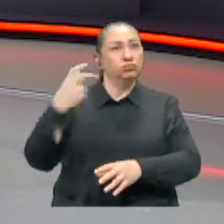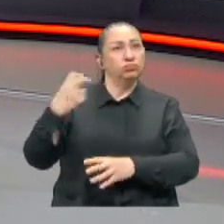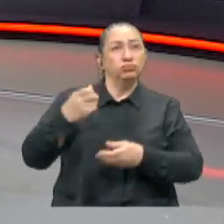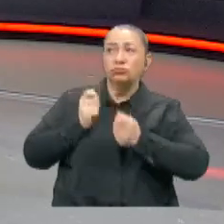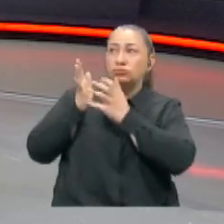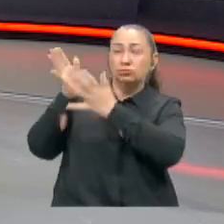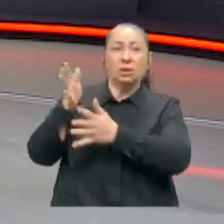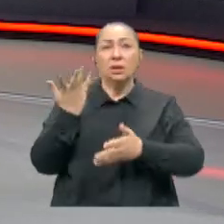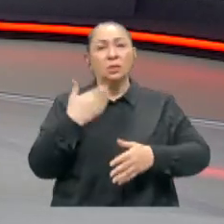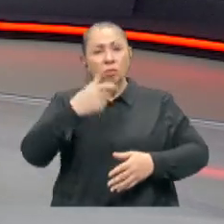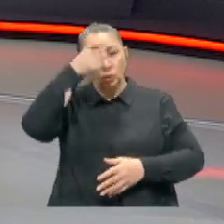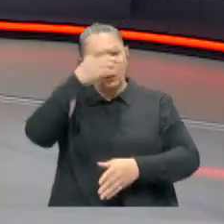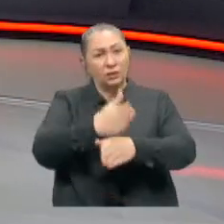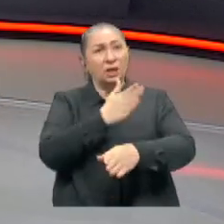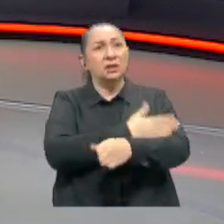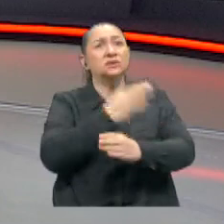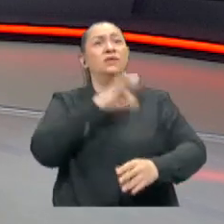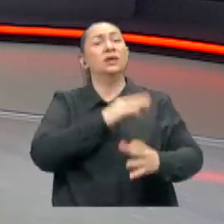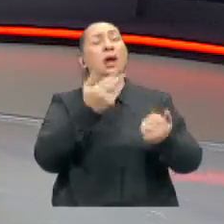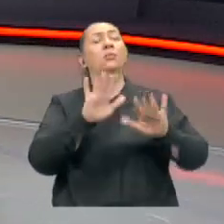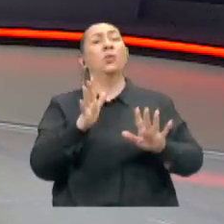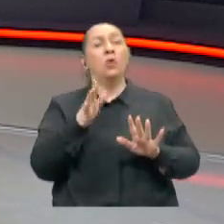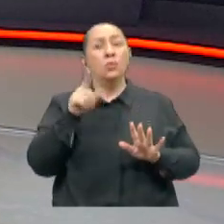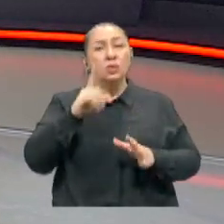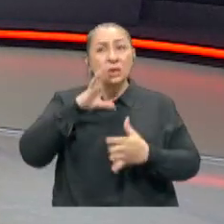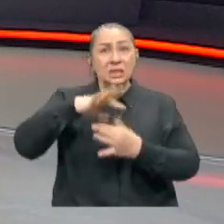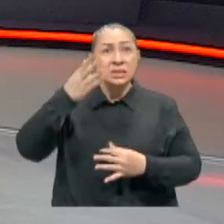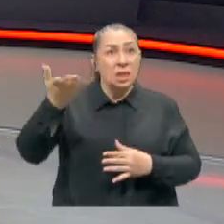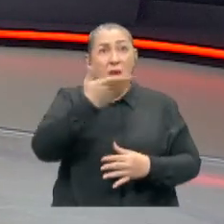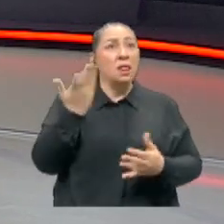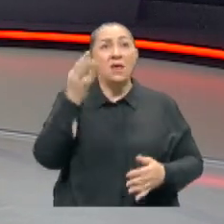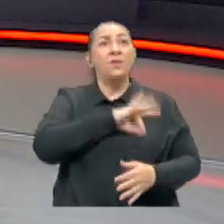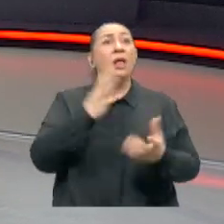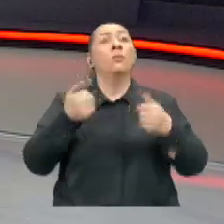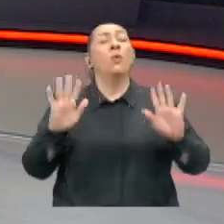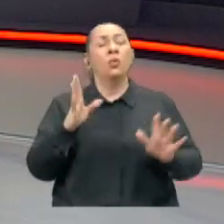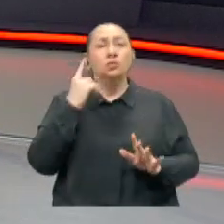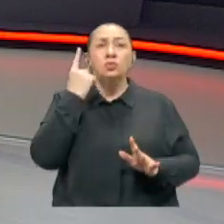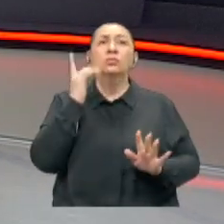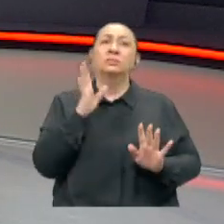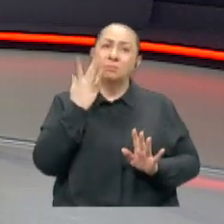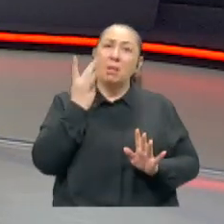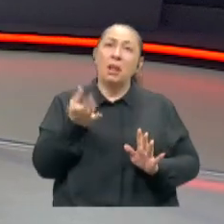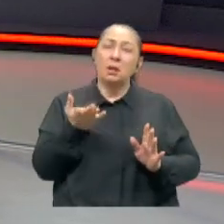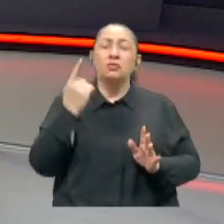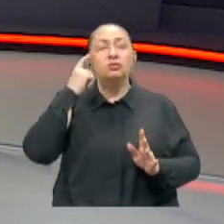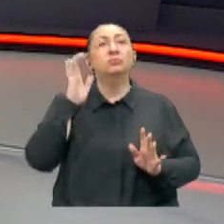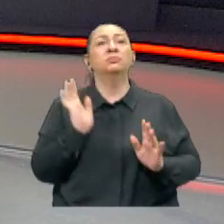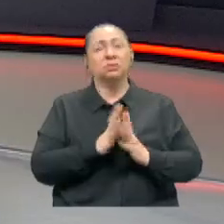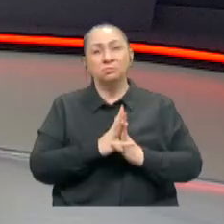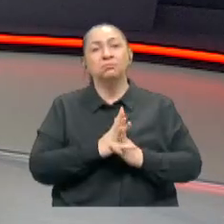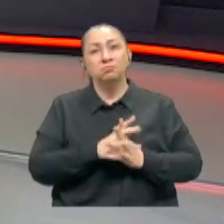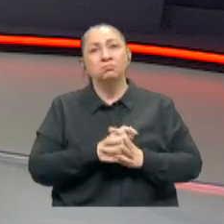vatandaşımız faydalanamıyor Türk milleti Bu ülkenin insanı niye faydalanıyor onu düşünmemiş bellik belki